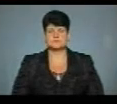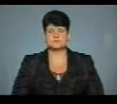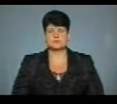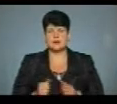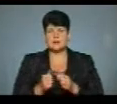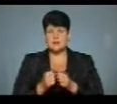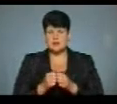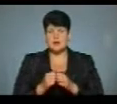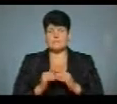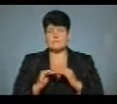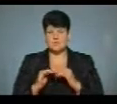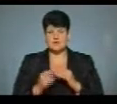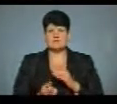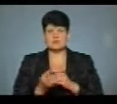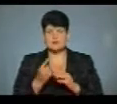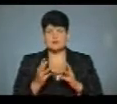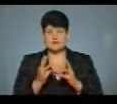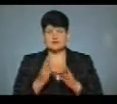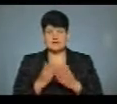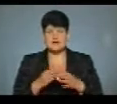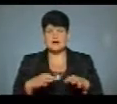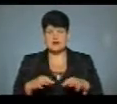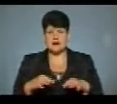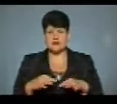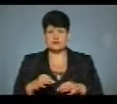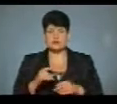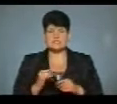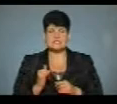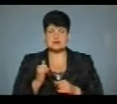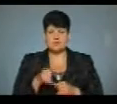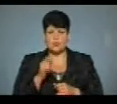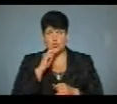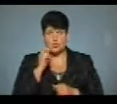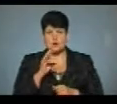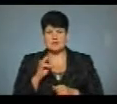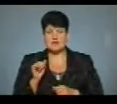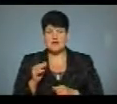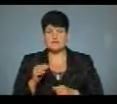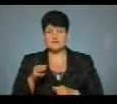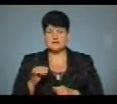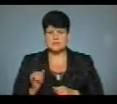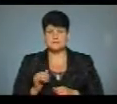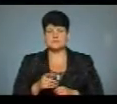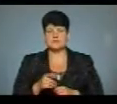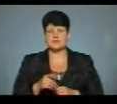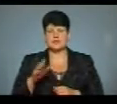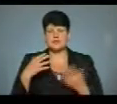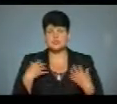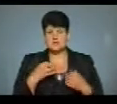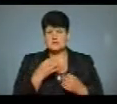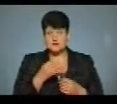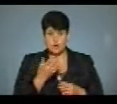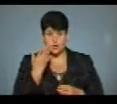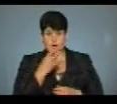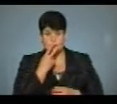Неподалік поля, на якому виникла пожежа, знаходиться автозаправка від «Укрнафти». Начальник дільниці цієї заправки Олег Капець розповів, як тільки